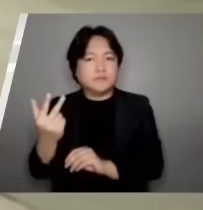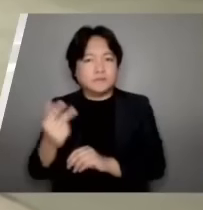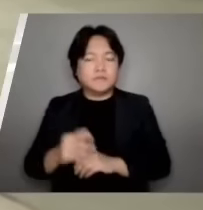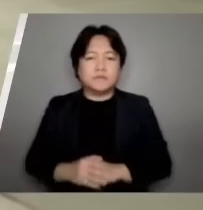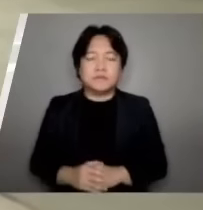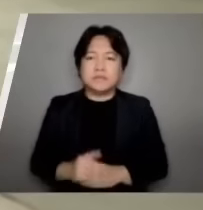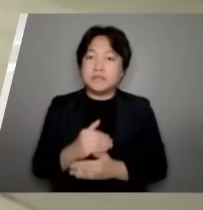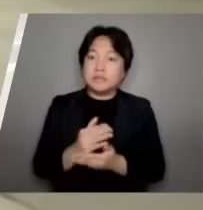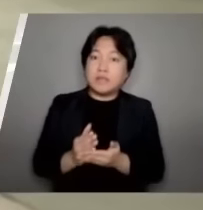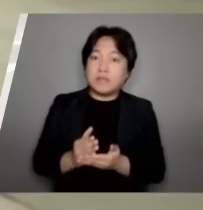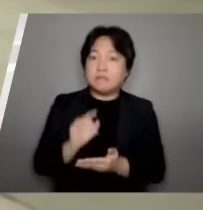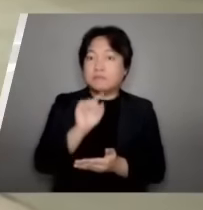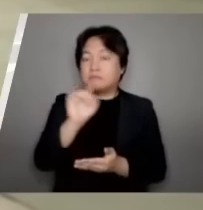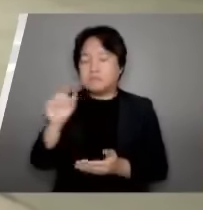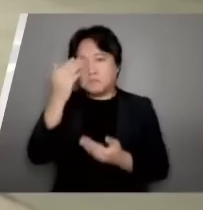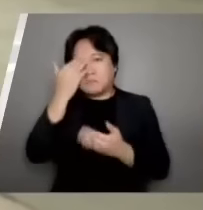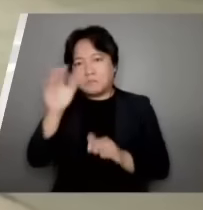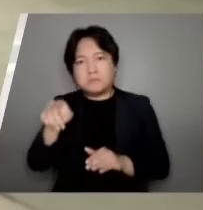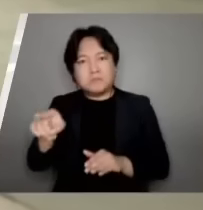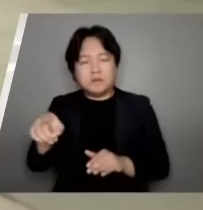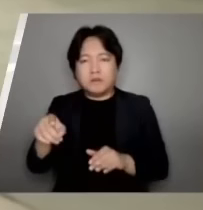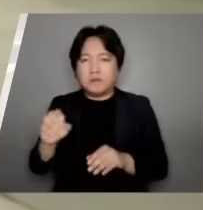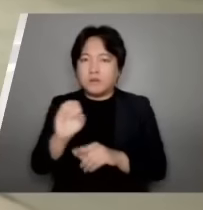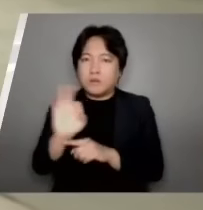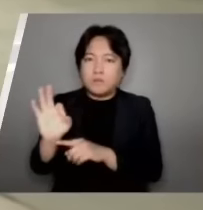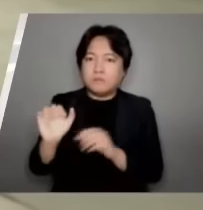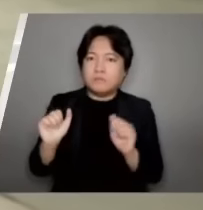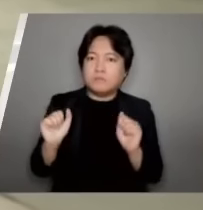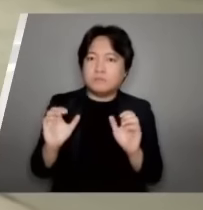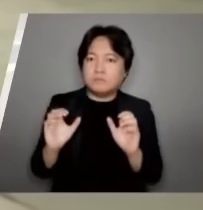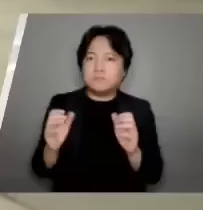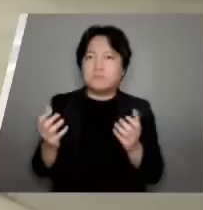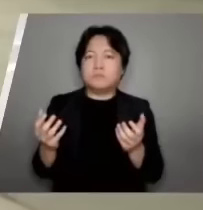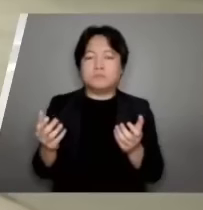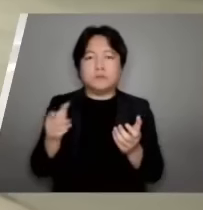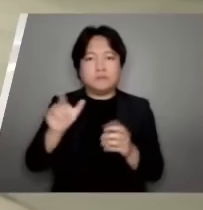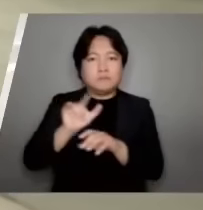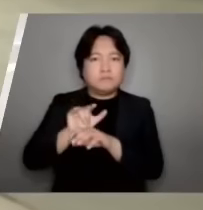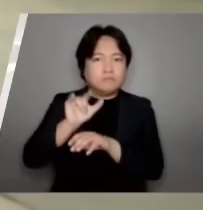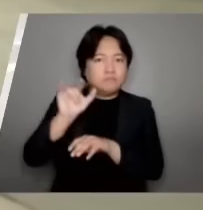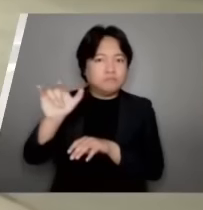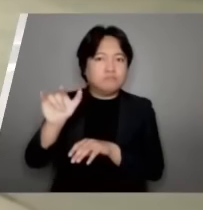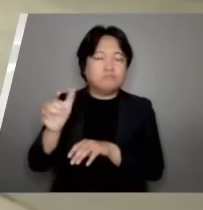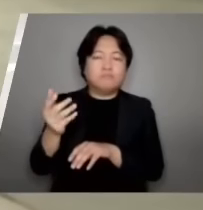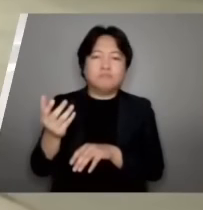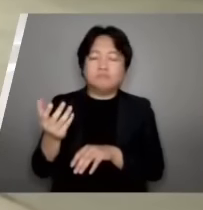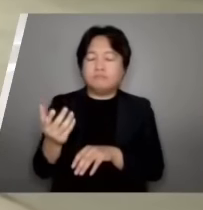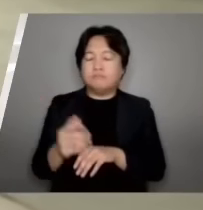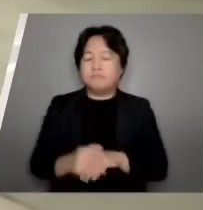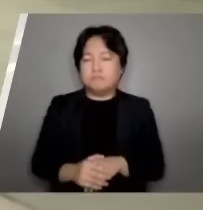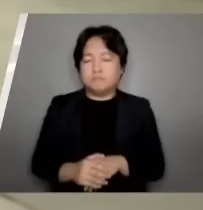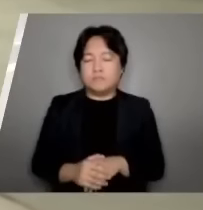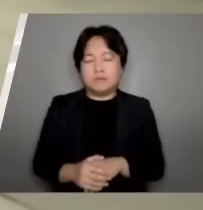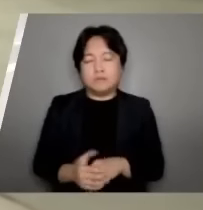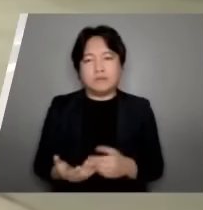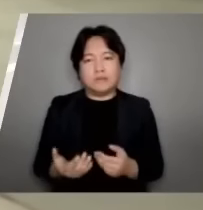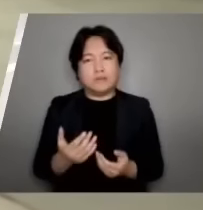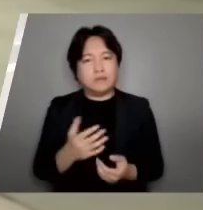alam yung tungkol dun sa pag-shutdown ng air cooling system ng paliparan. Kaya sa ilang oras daw na kanilang paghihintay,